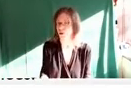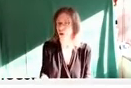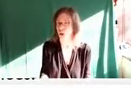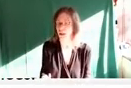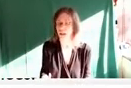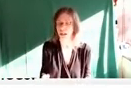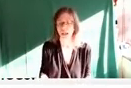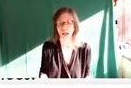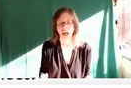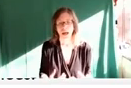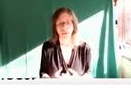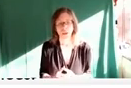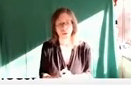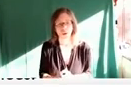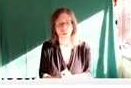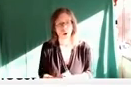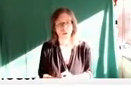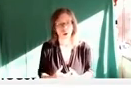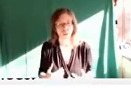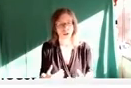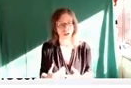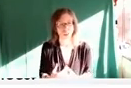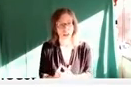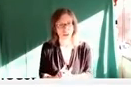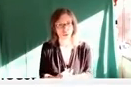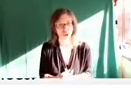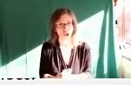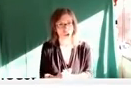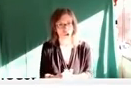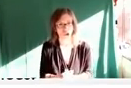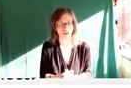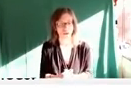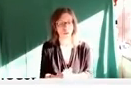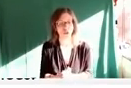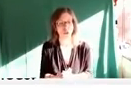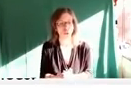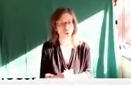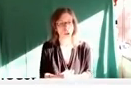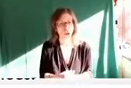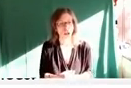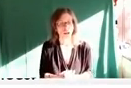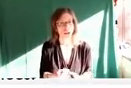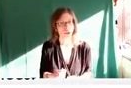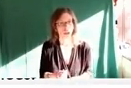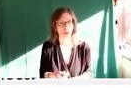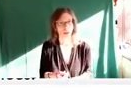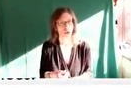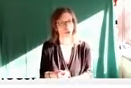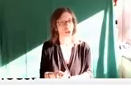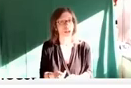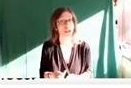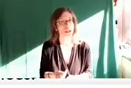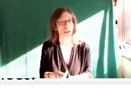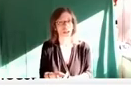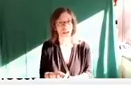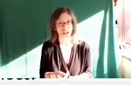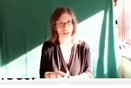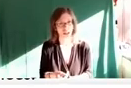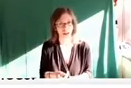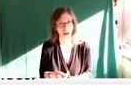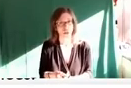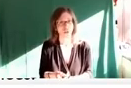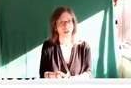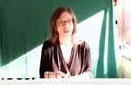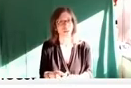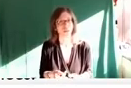de bases de données. Et puis, on a beau avoir beaucoup d'expérience de recherche, ça ne fait pas de nous ni des programmeurs, ni des